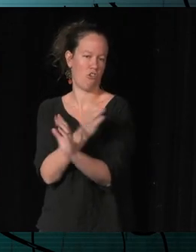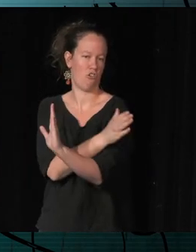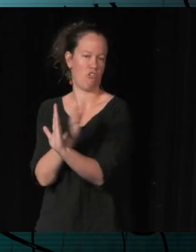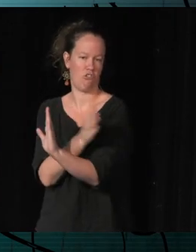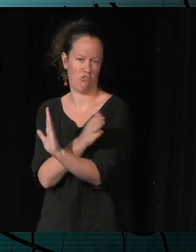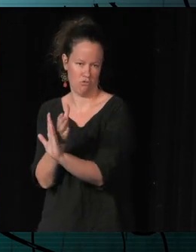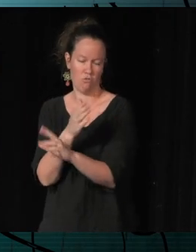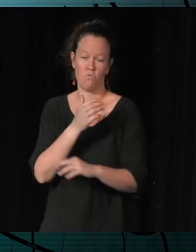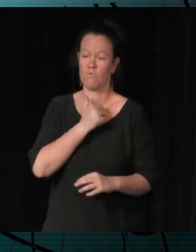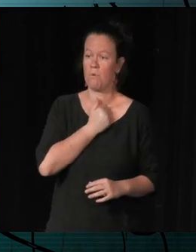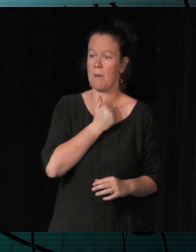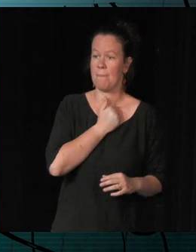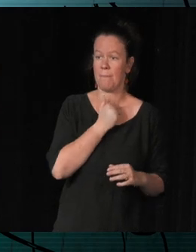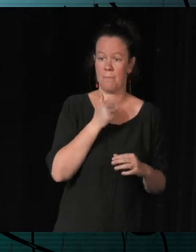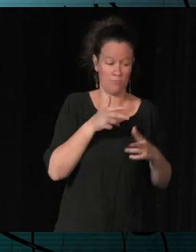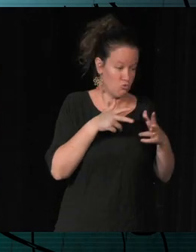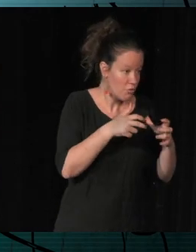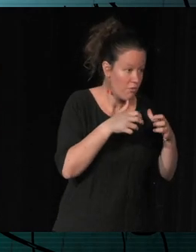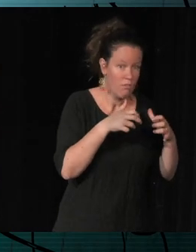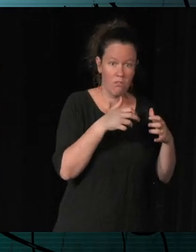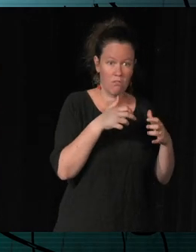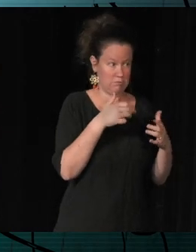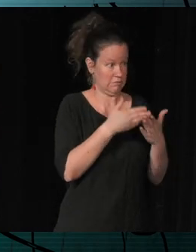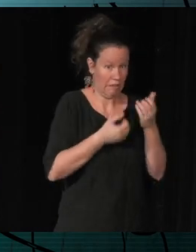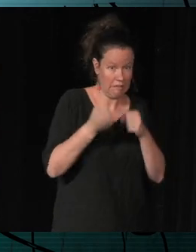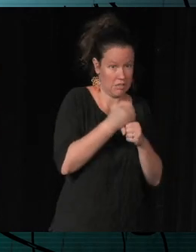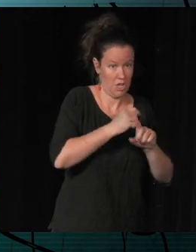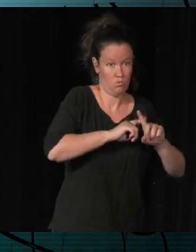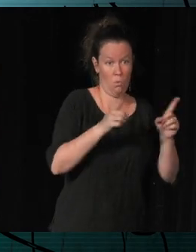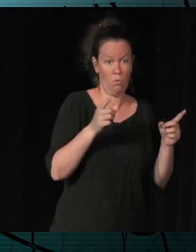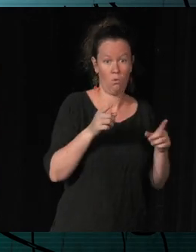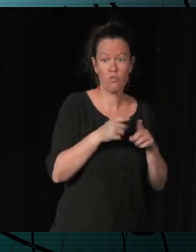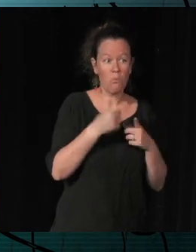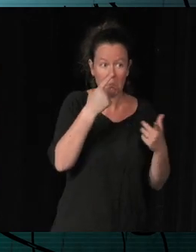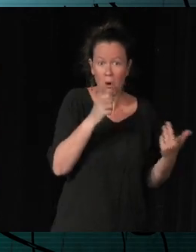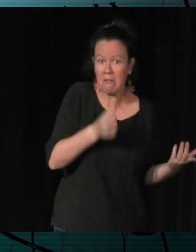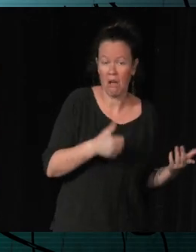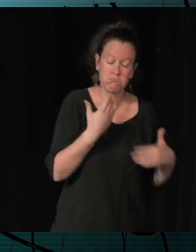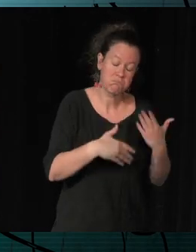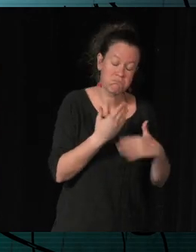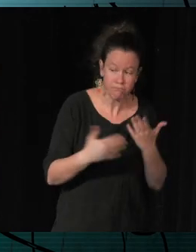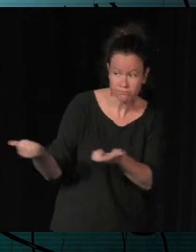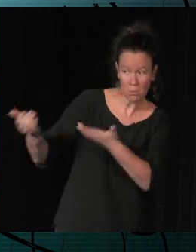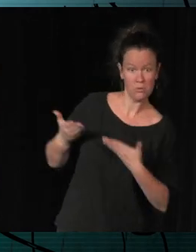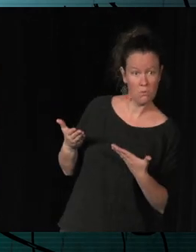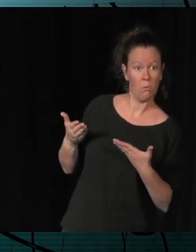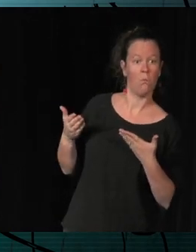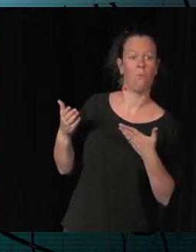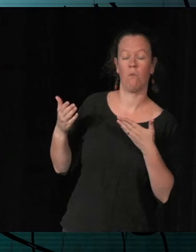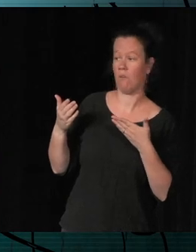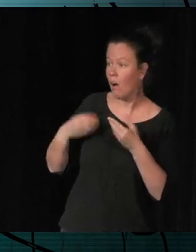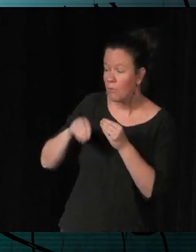j'essayais pas spécialement de faire ce jeu-là jusqu'au moment où il y a eu voilà l'opportunité infogramme et la techno qui est arrivé